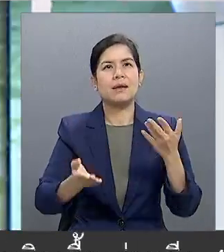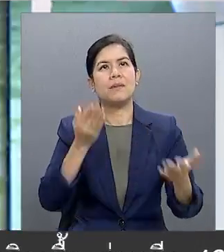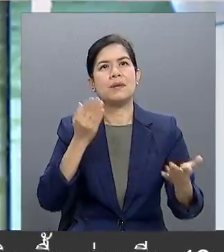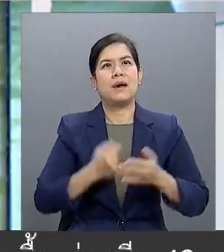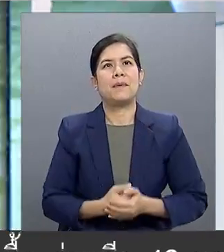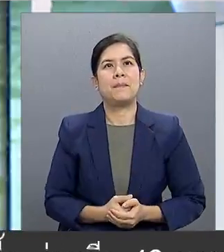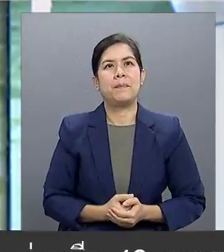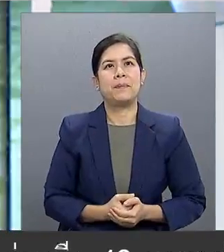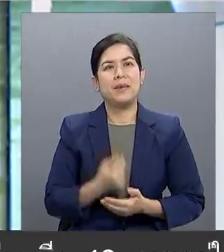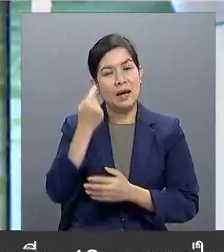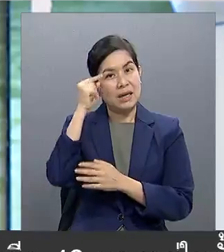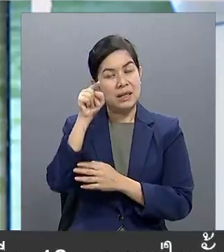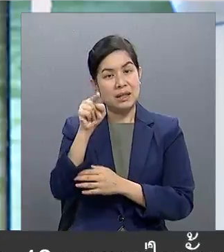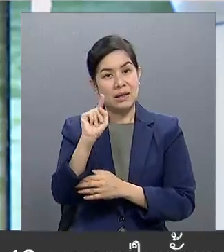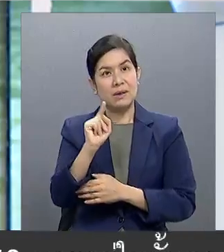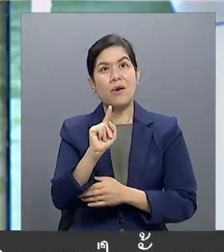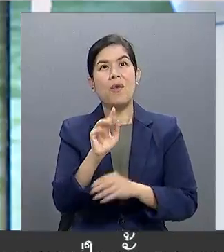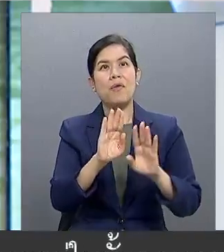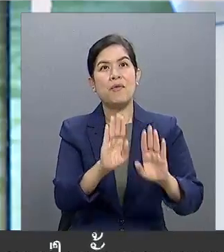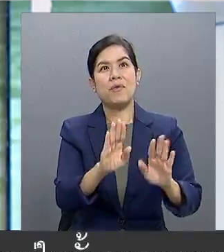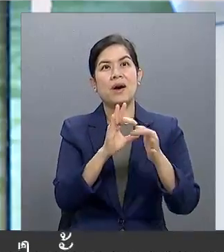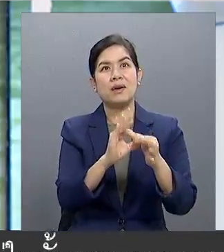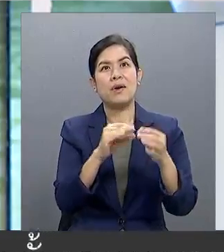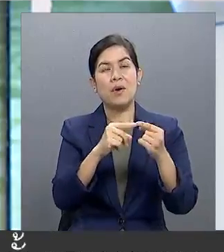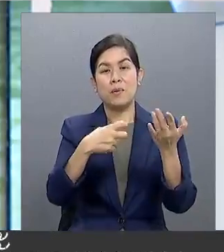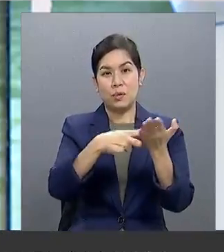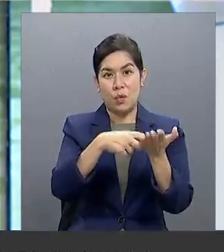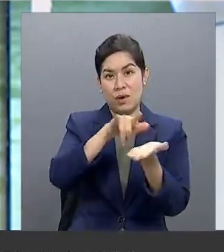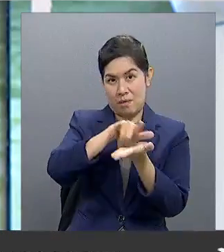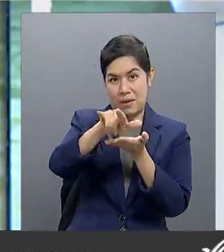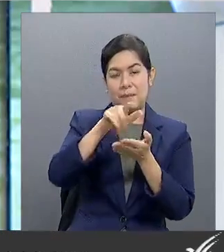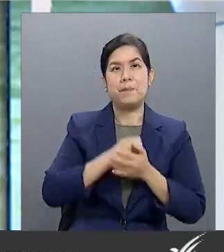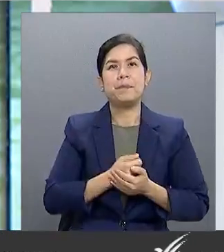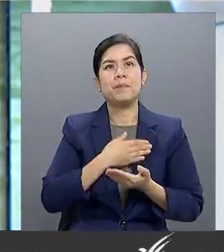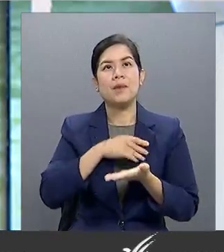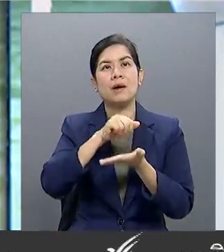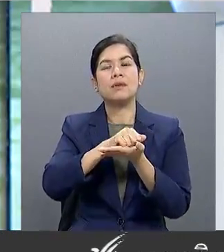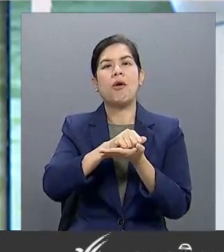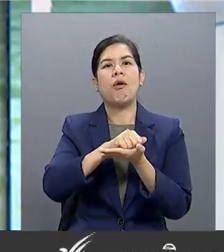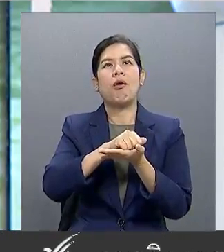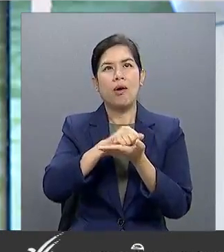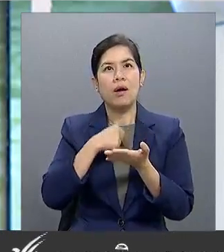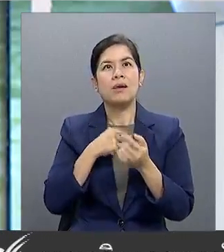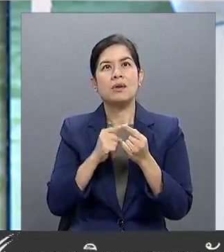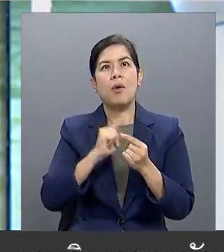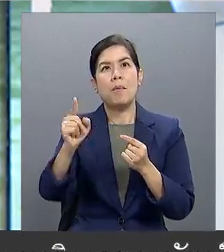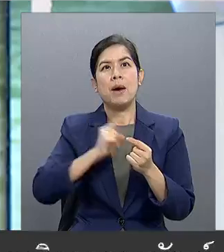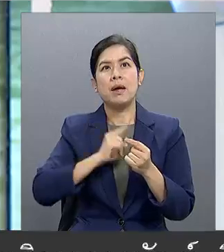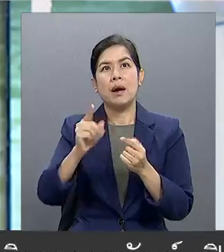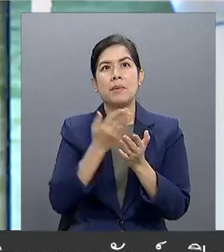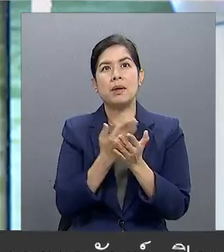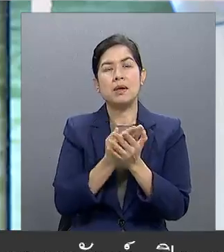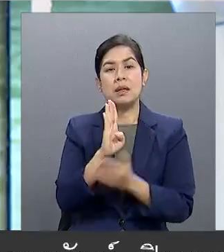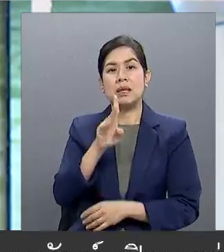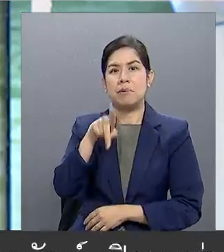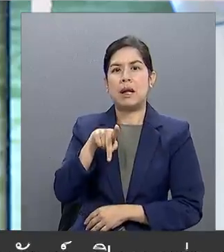ประสบการณ์ตรงไม่ใช่เหรอฮะจองมาเท่าไหร่นะครับ ประสบการณ์ตรงที่จองใช่ไหมคะไปกับ 4,000 บาทค่ะแต่ว่าล่าสุดไม่ได้แล้วนะไป